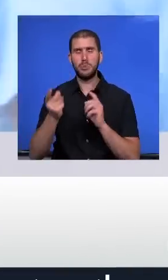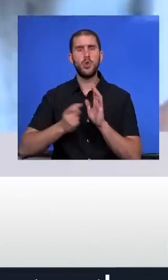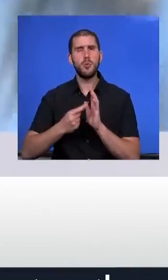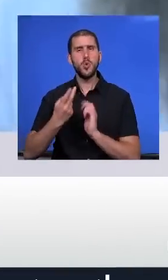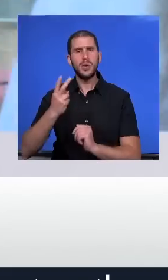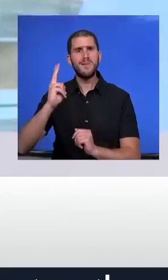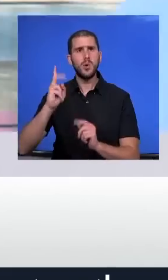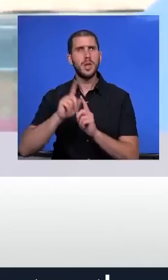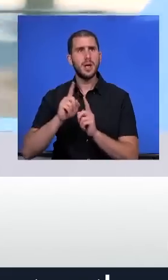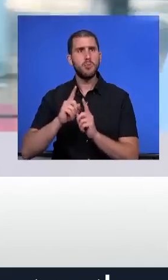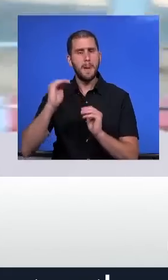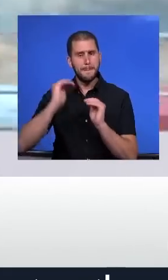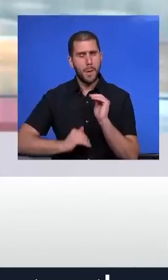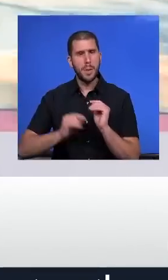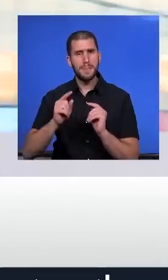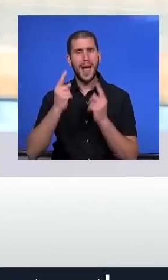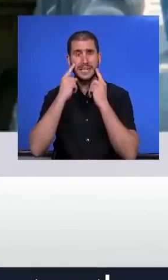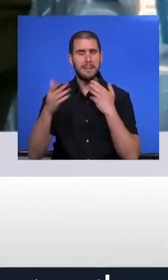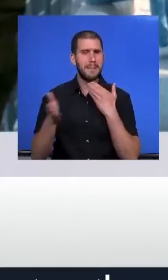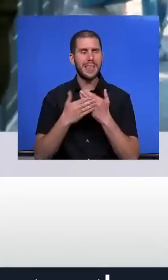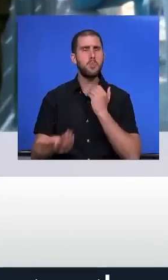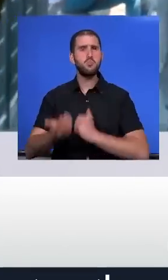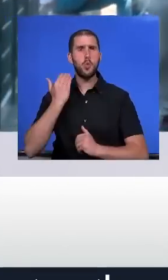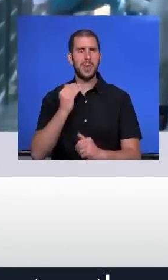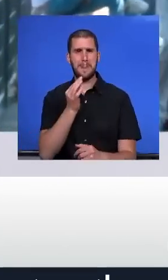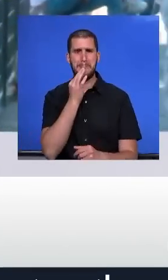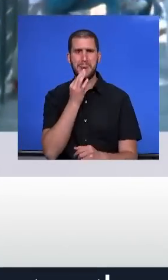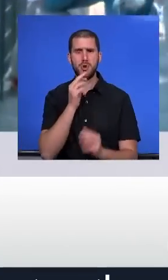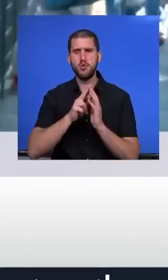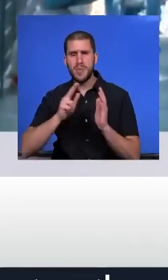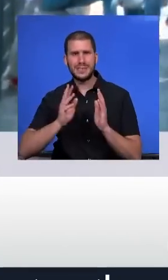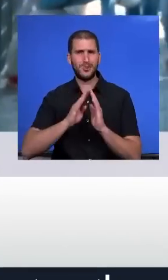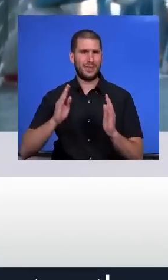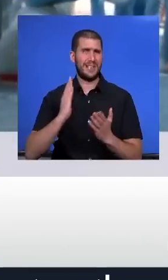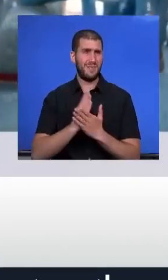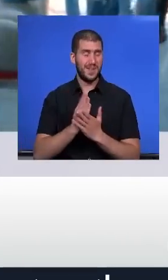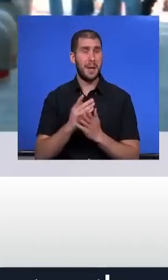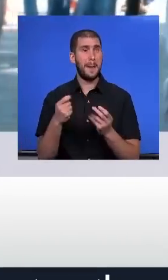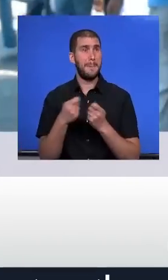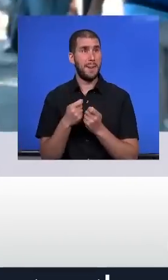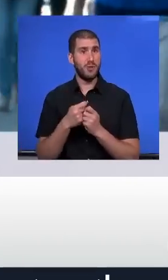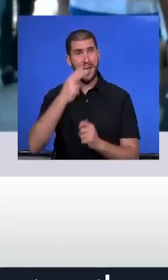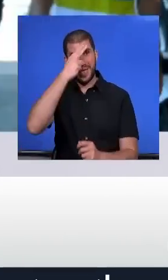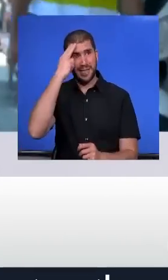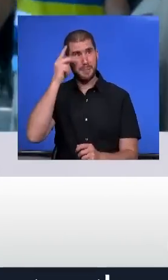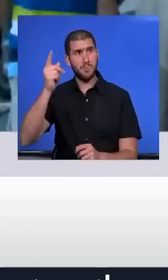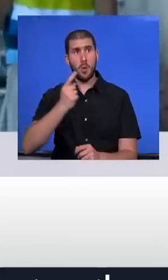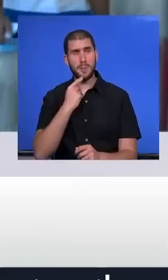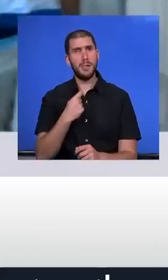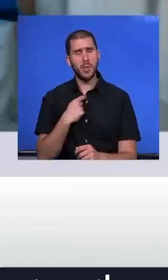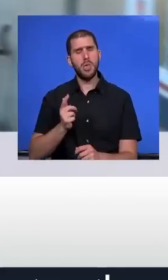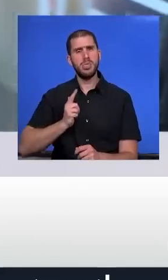נמוך, כי אצל החסידים מתחתנים הכי מוקדם שם מגיל 18-19. מבחינת הליטאים, הם כרגע אומרים, אנחנו